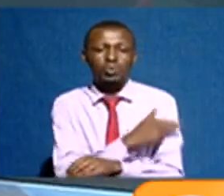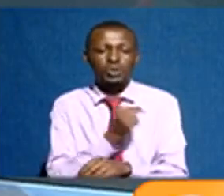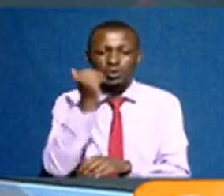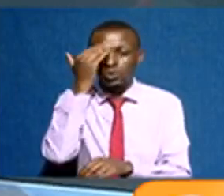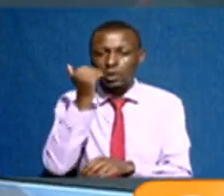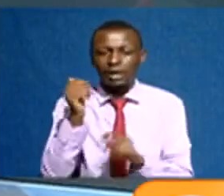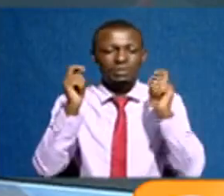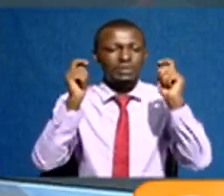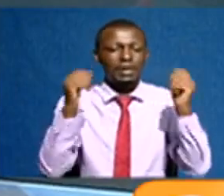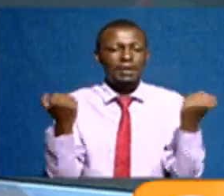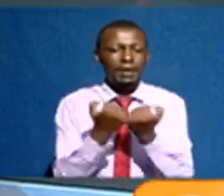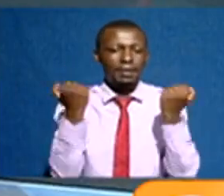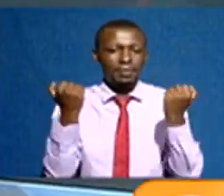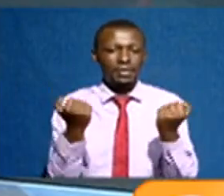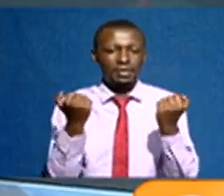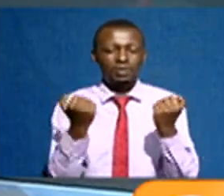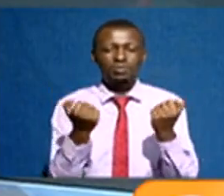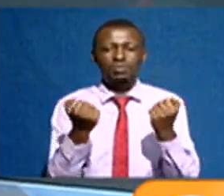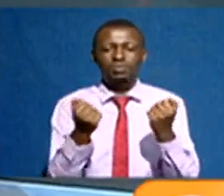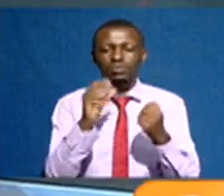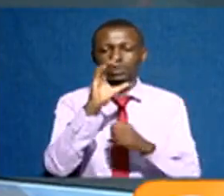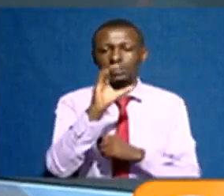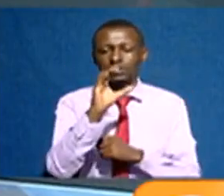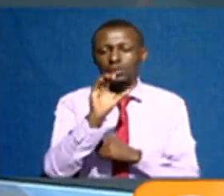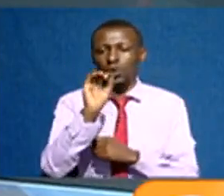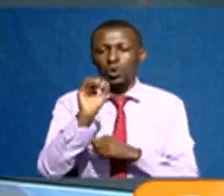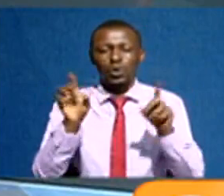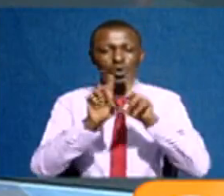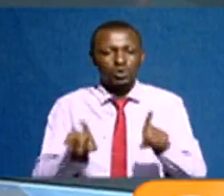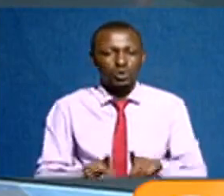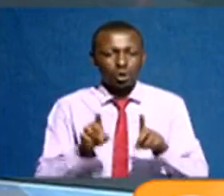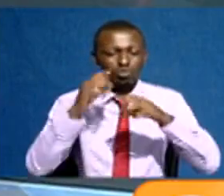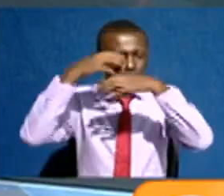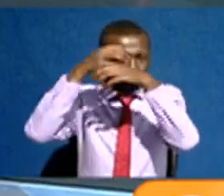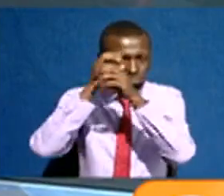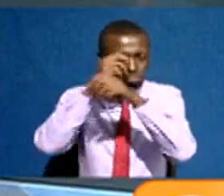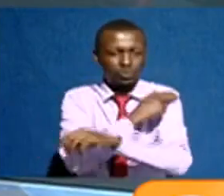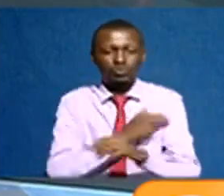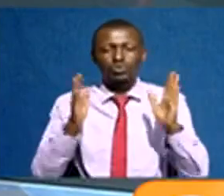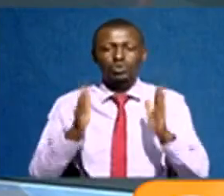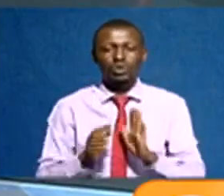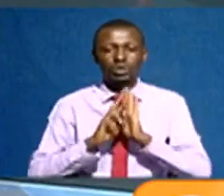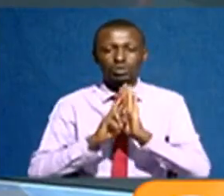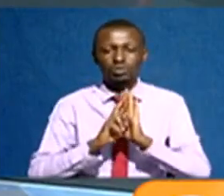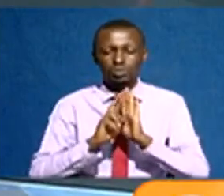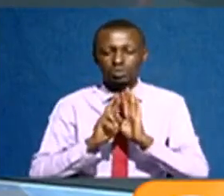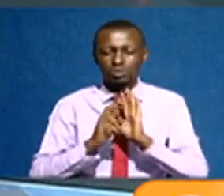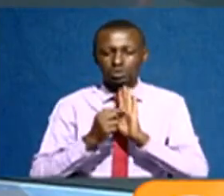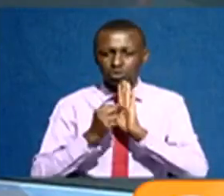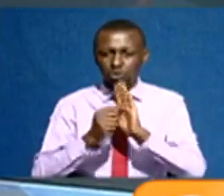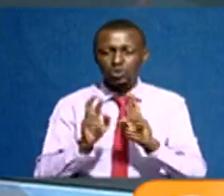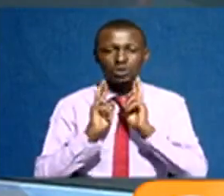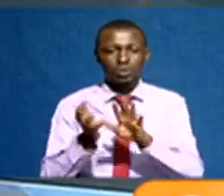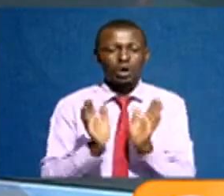huo wa madari maafi wa kiniki na hata wale wa mahara safina cheng om anat upa taswiraa ya hospitali za